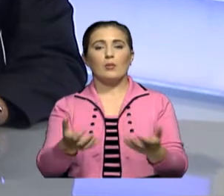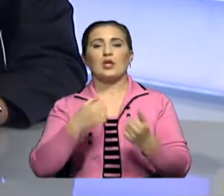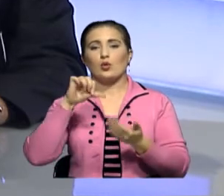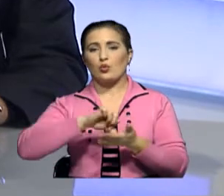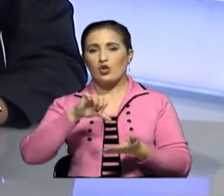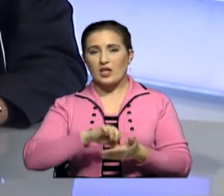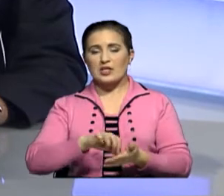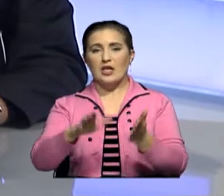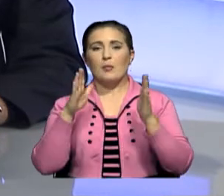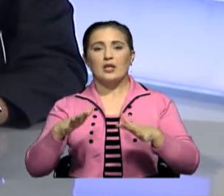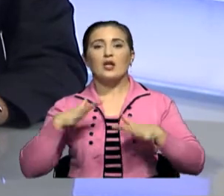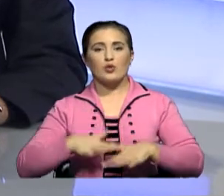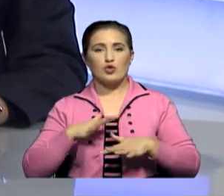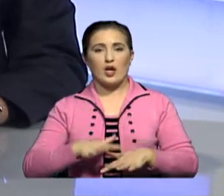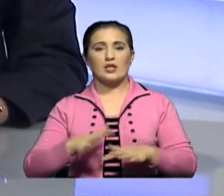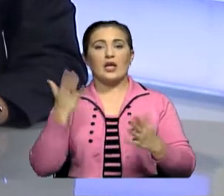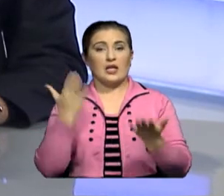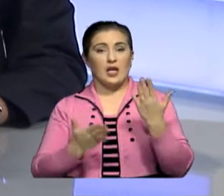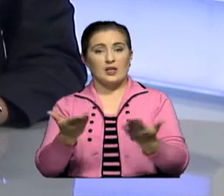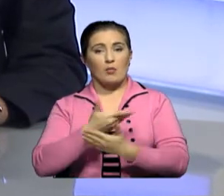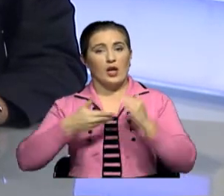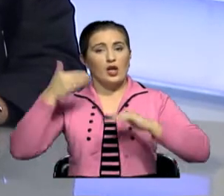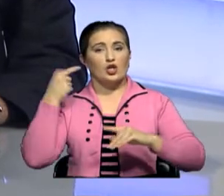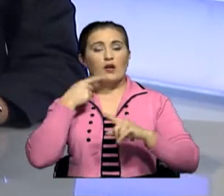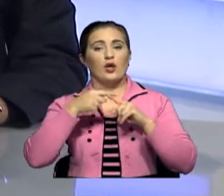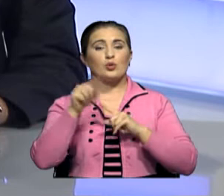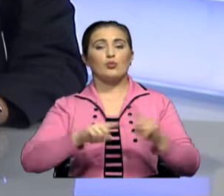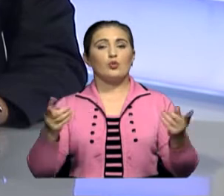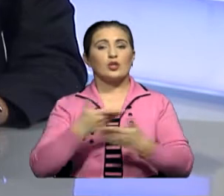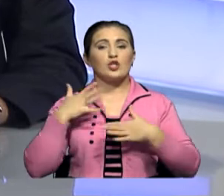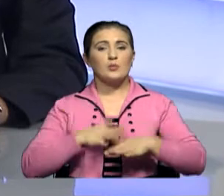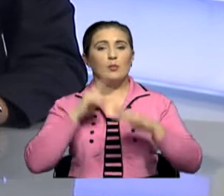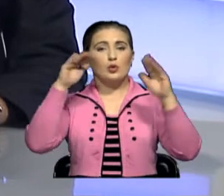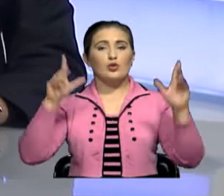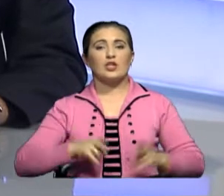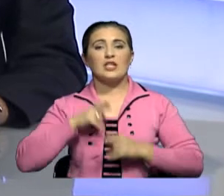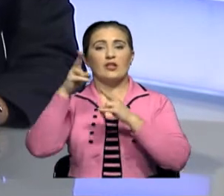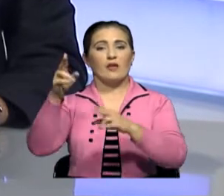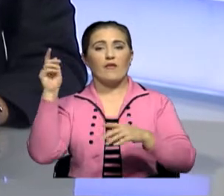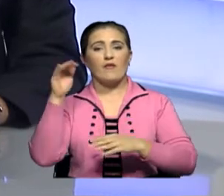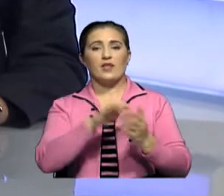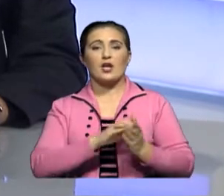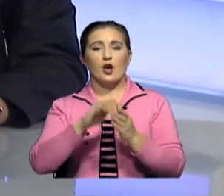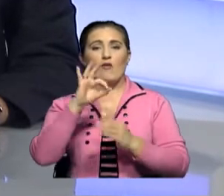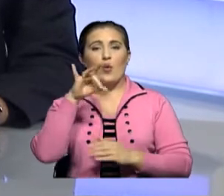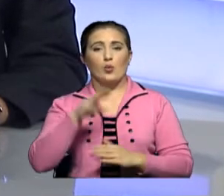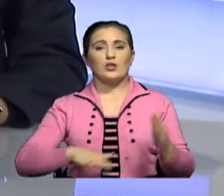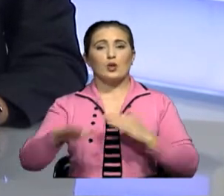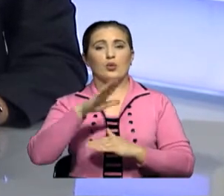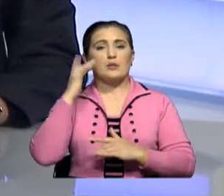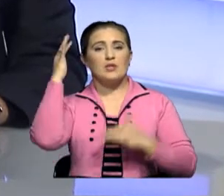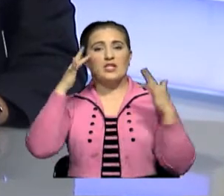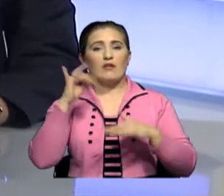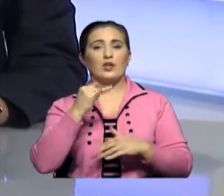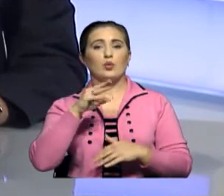именно крымчане если мы раньше говорим о том что наши крымская молодежь ездила на федеральные форумы например территория смыслов